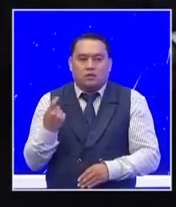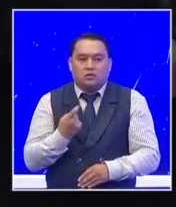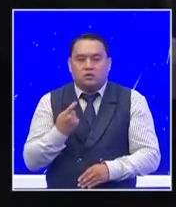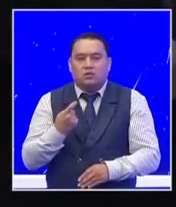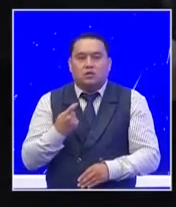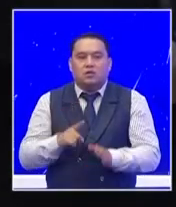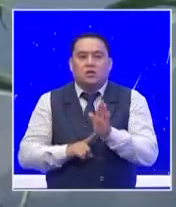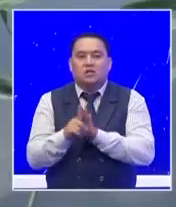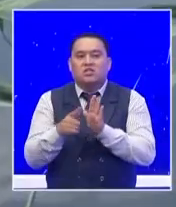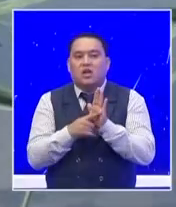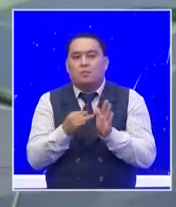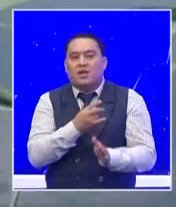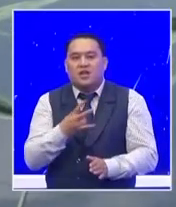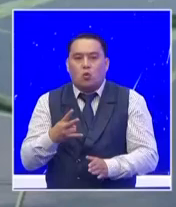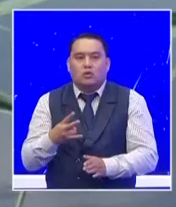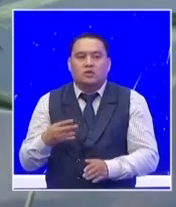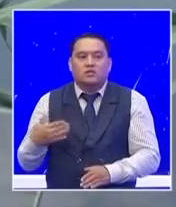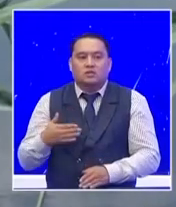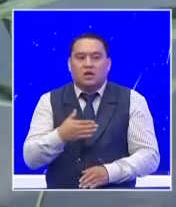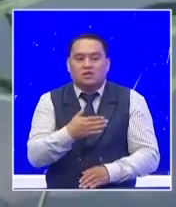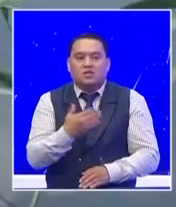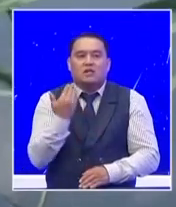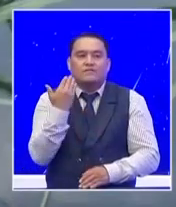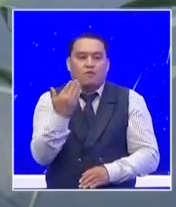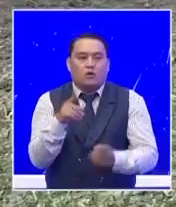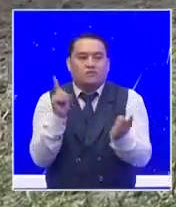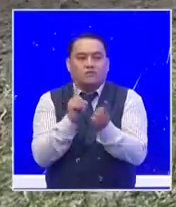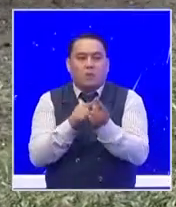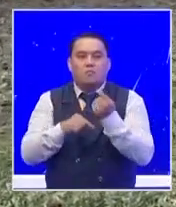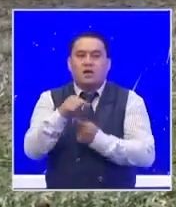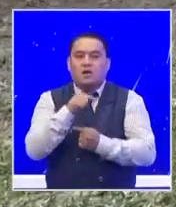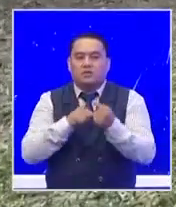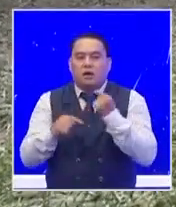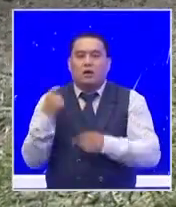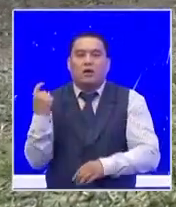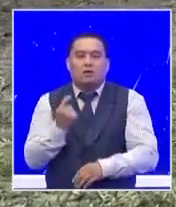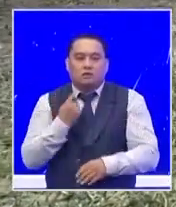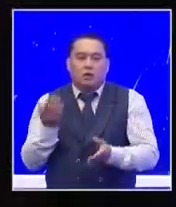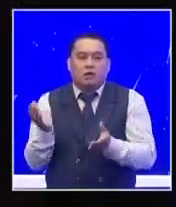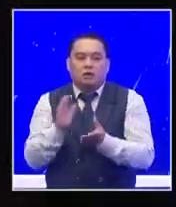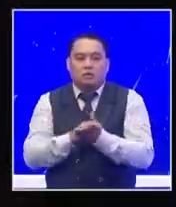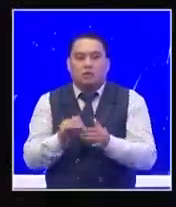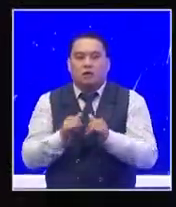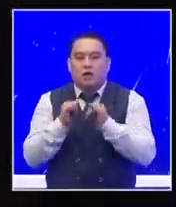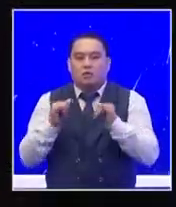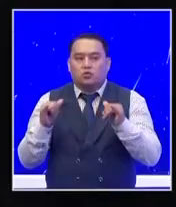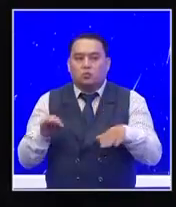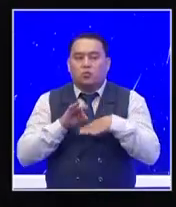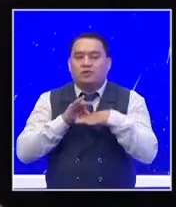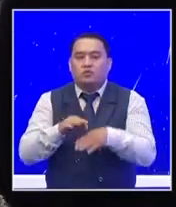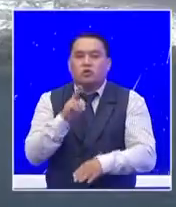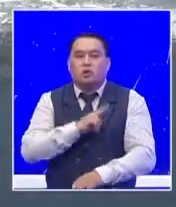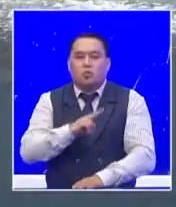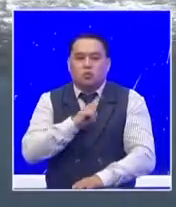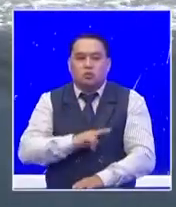озеро запущено 7 миллионов мальков сазана. Серик Турдалиев встретился с предпринимателями рыбхозяйства и ознакомился с его развитием и ходом проводимых работ.